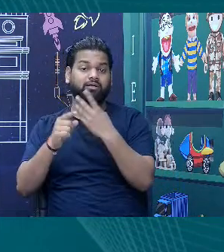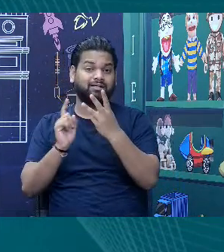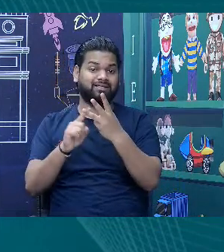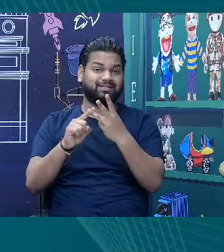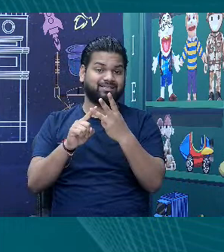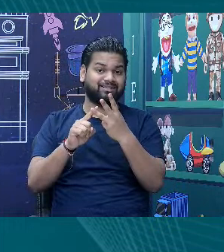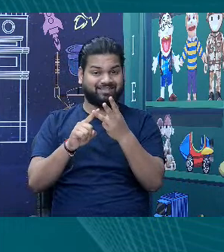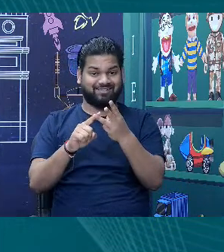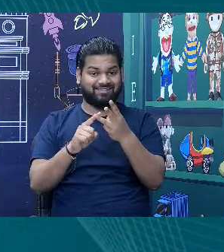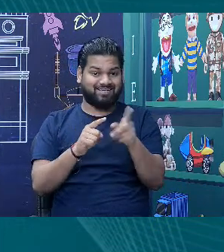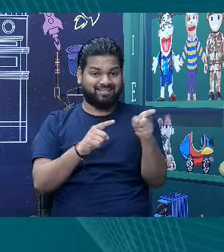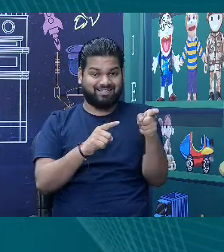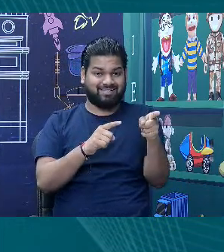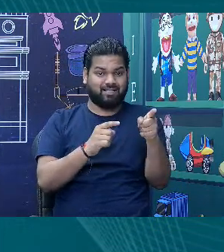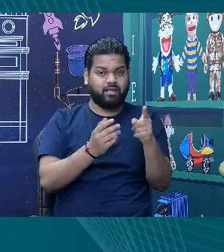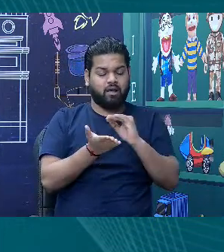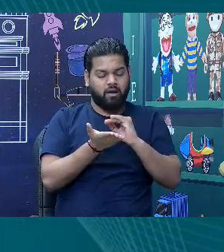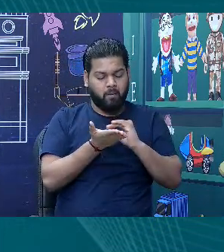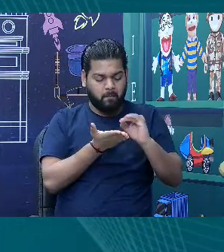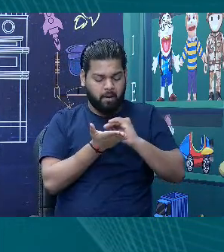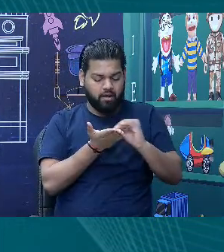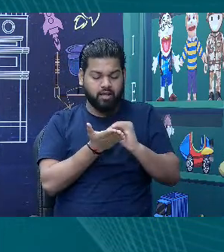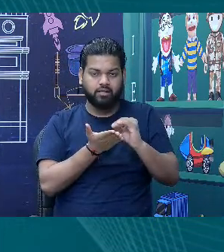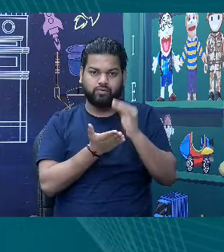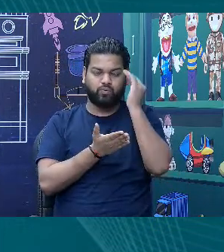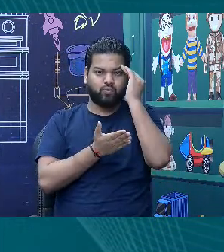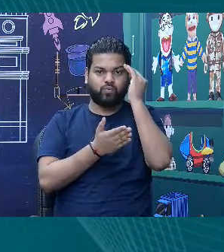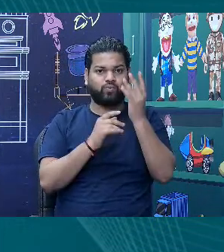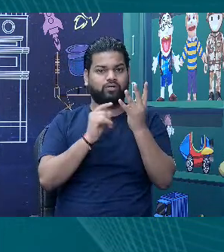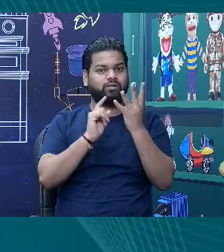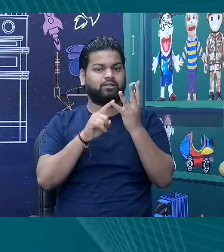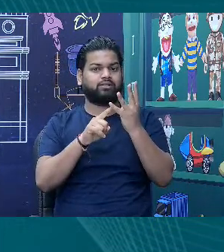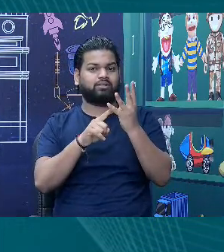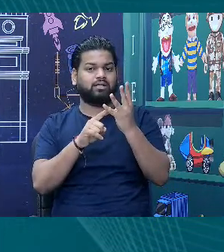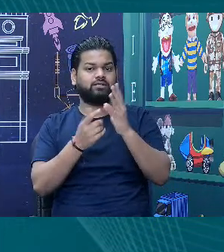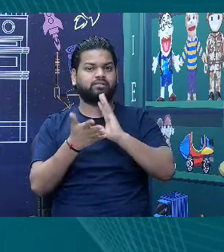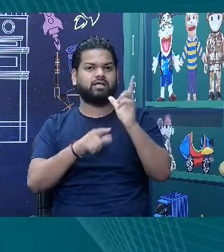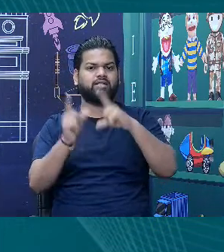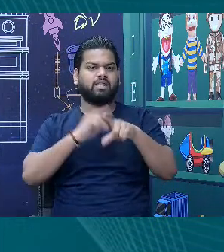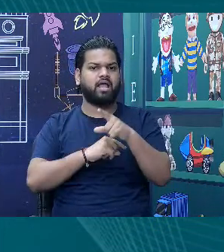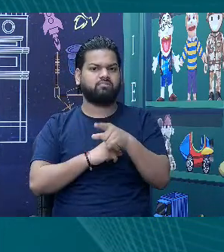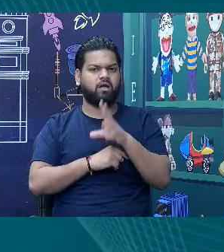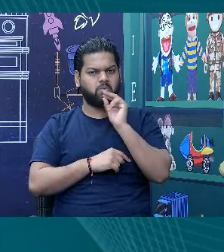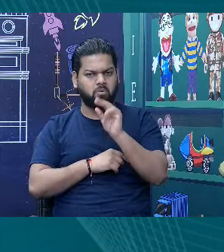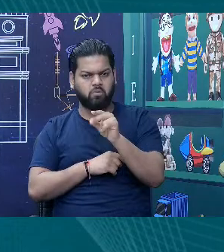abled? तो इस तरह हम सभी differently abled हैं, है ना राहुल जी? Right.